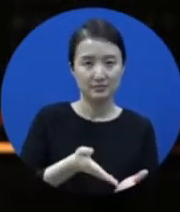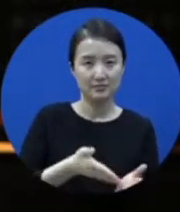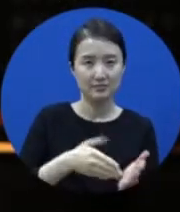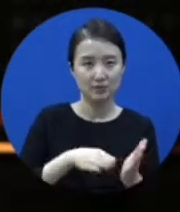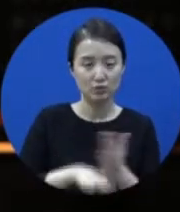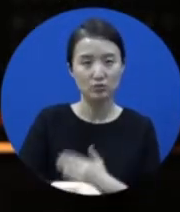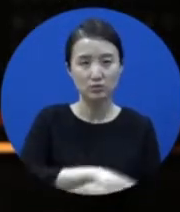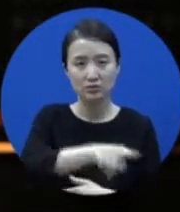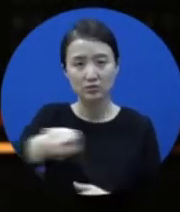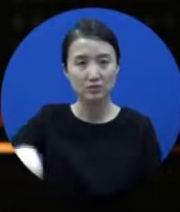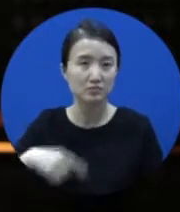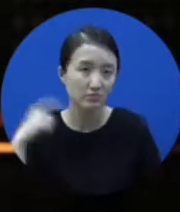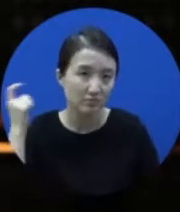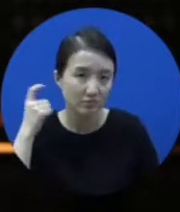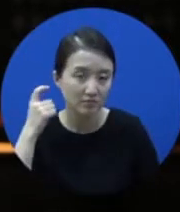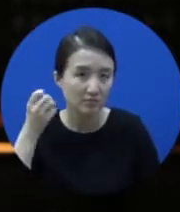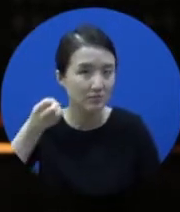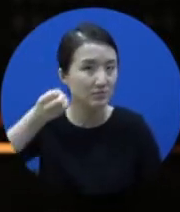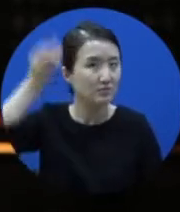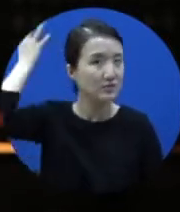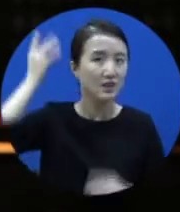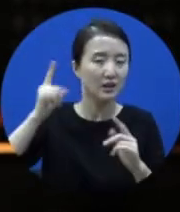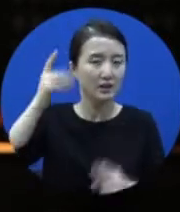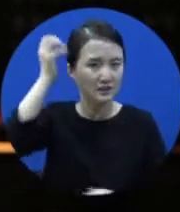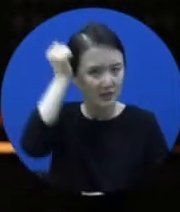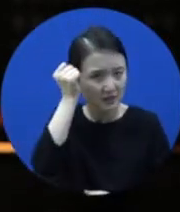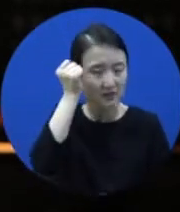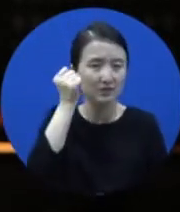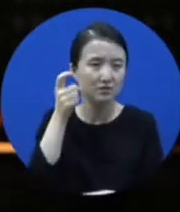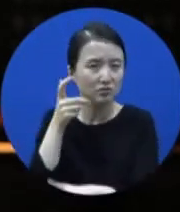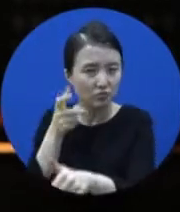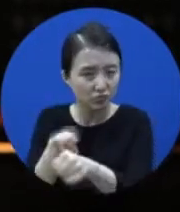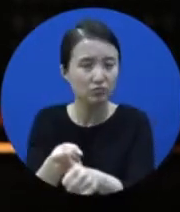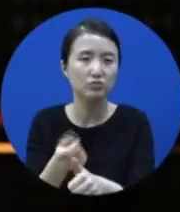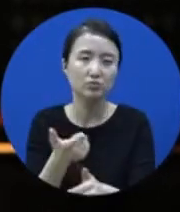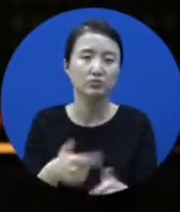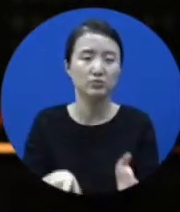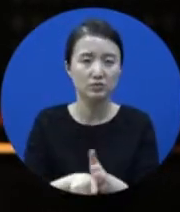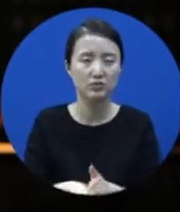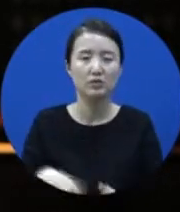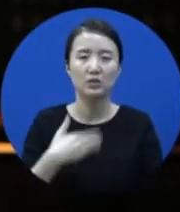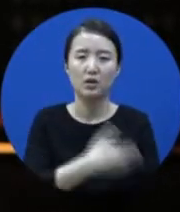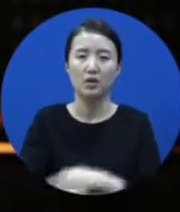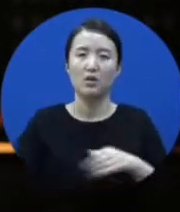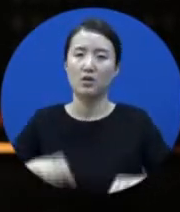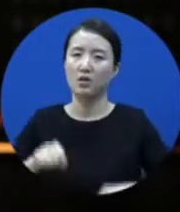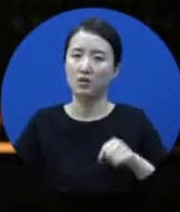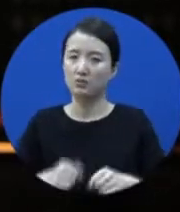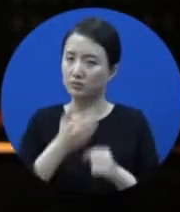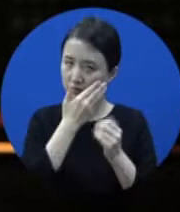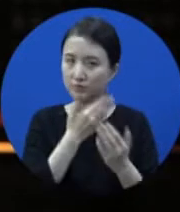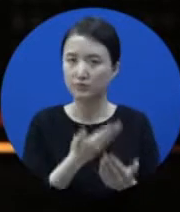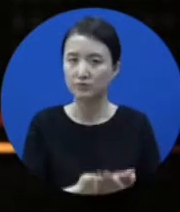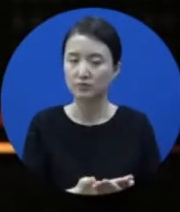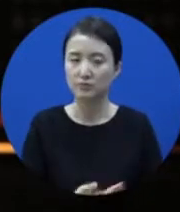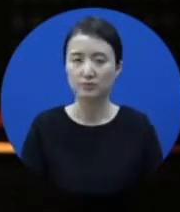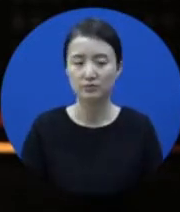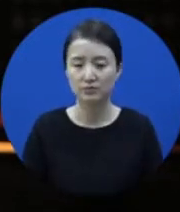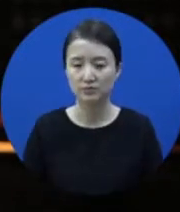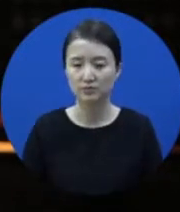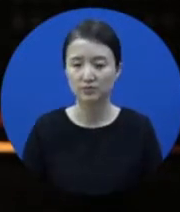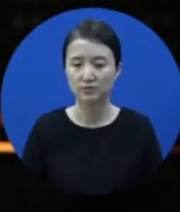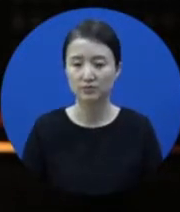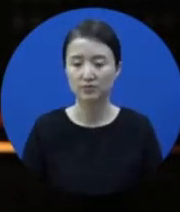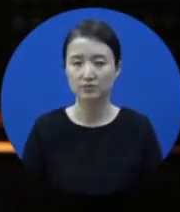자세나 이렇게 보면요 느낌이 확 와닿습니다. 제가 가장 세상에서 세계에서 가장 스피치를